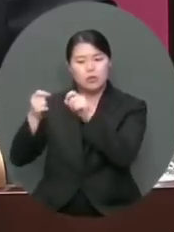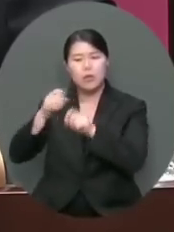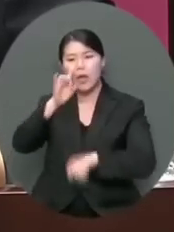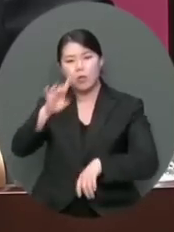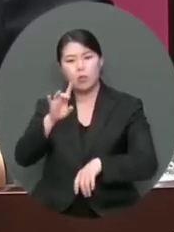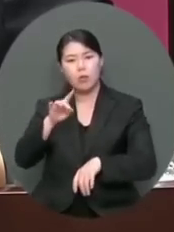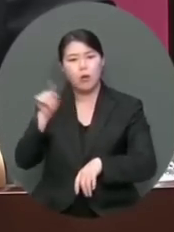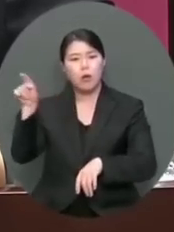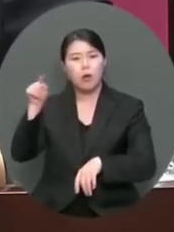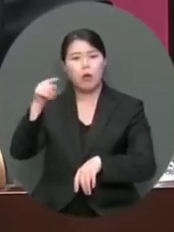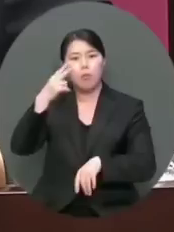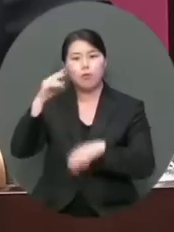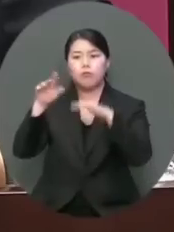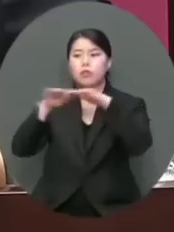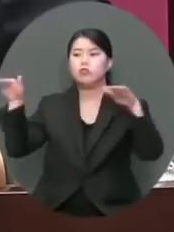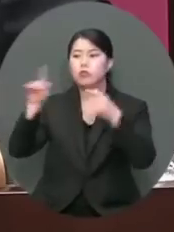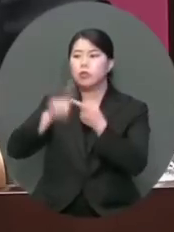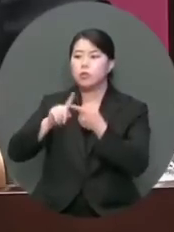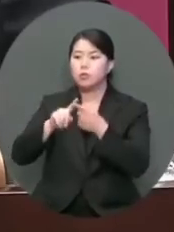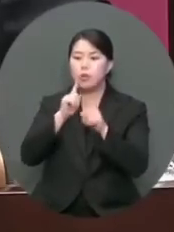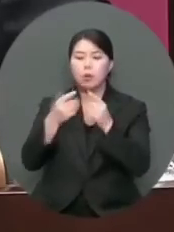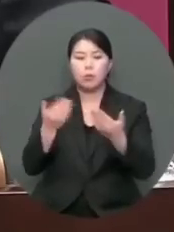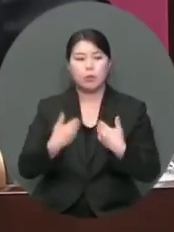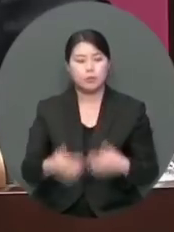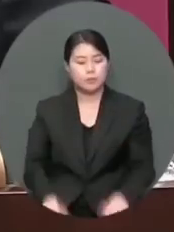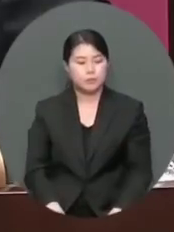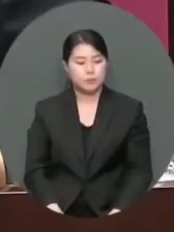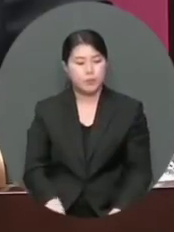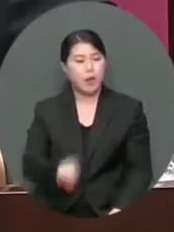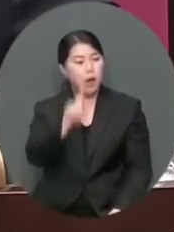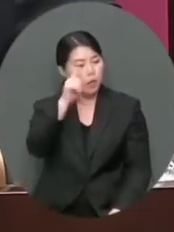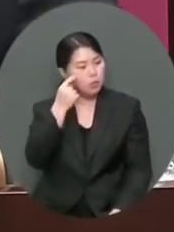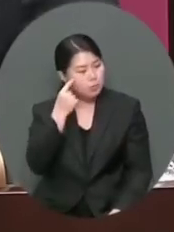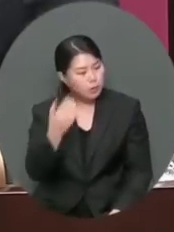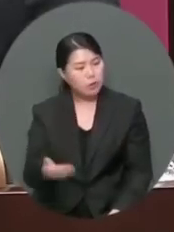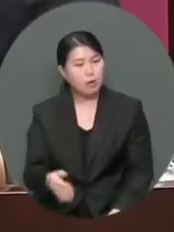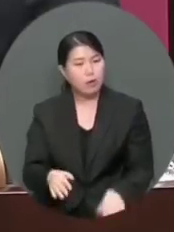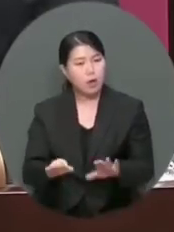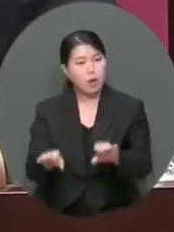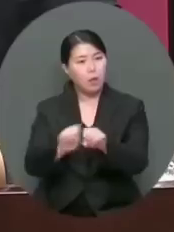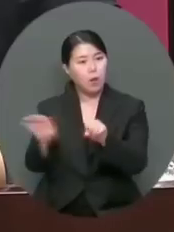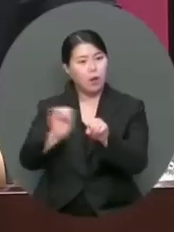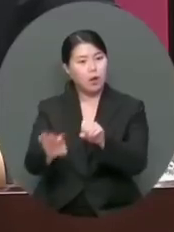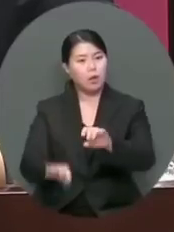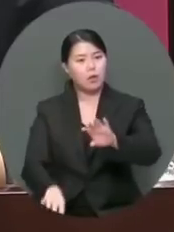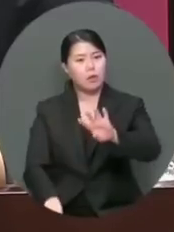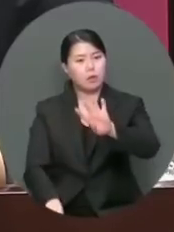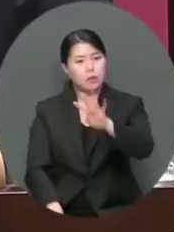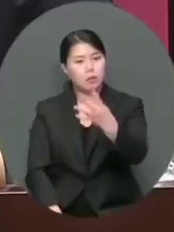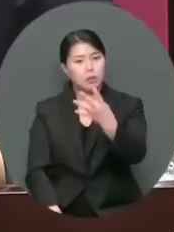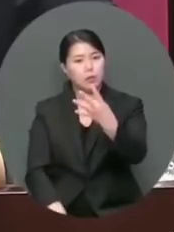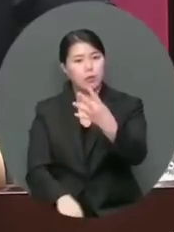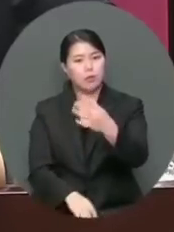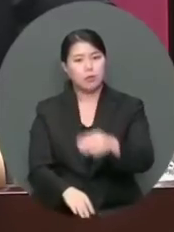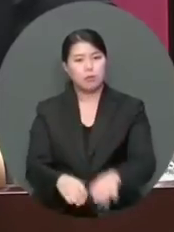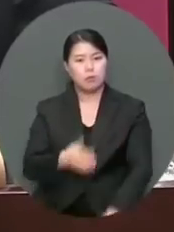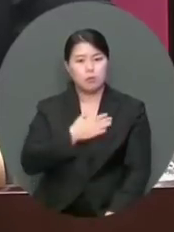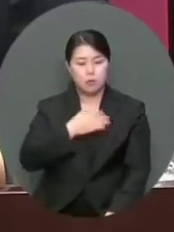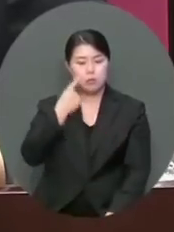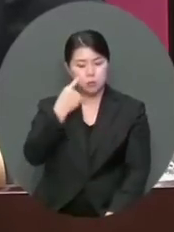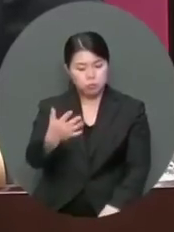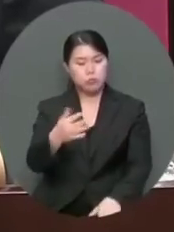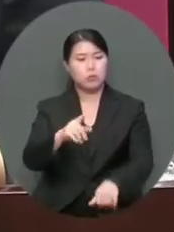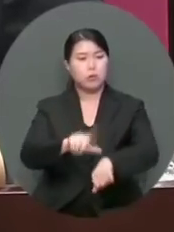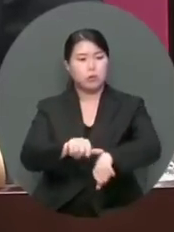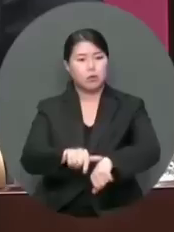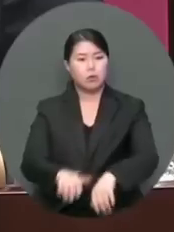이중 잣대에 대해서 설명 한번 해주십시오. 의원님 하나 여쭤보겠습니다. 방류한다는 490만. 제 질의 시간입니다. 아 그러면